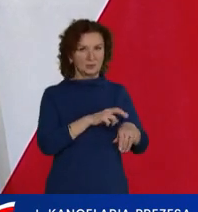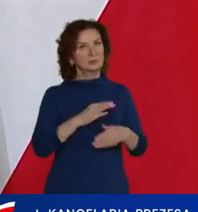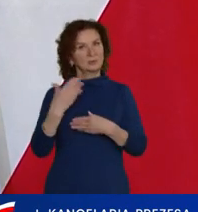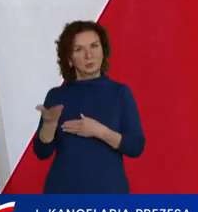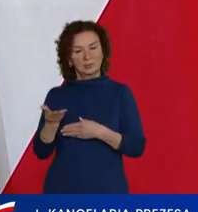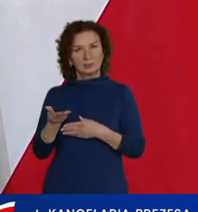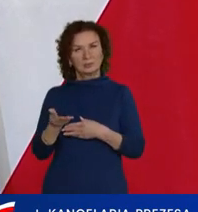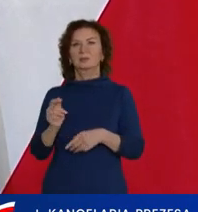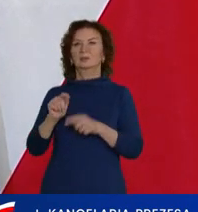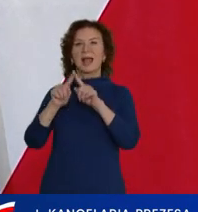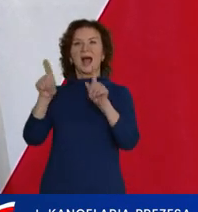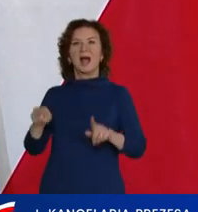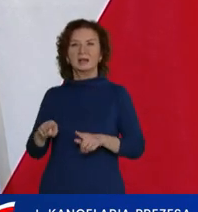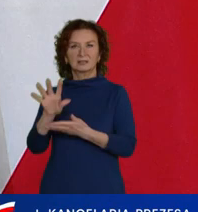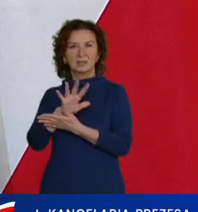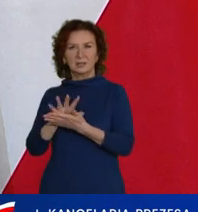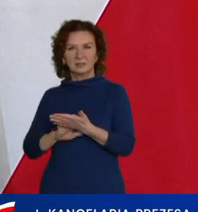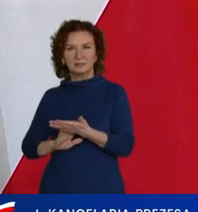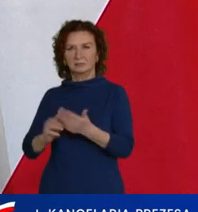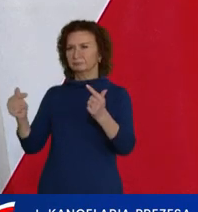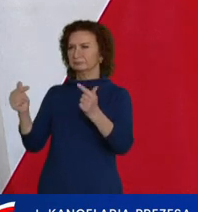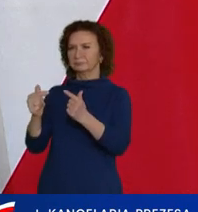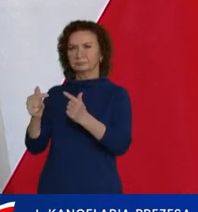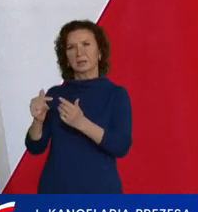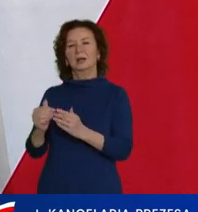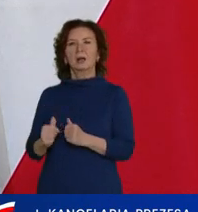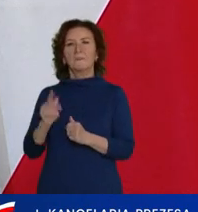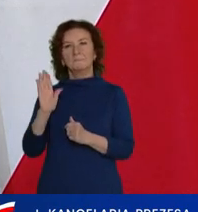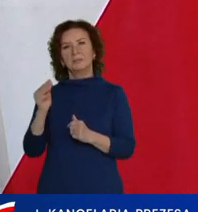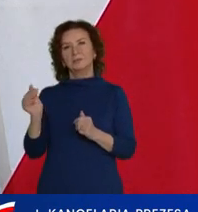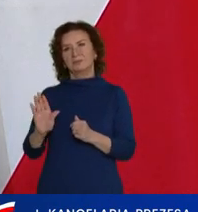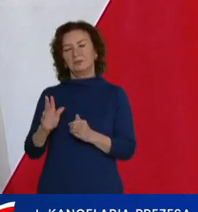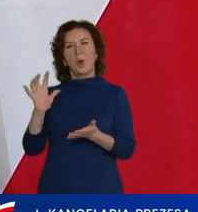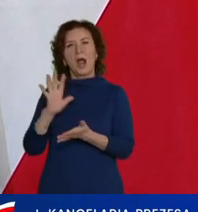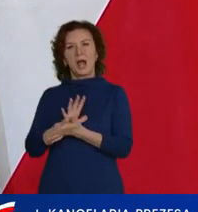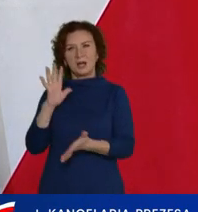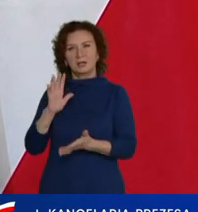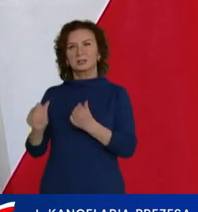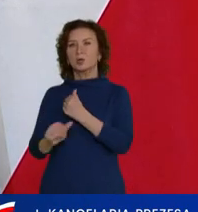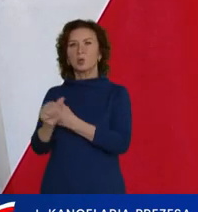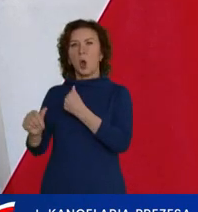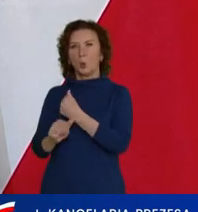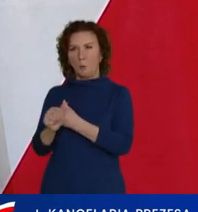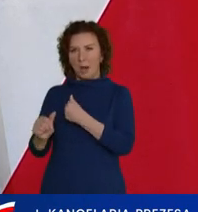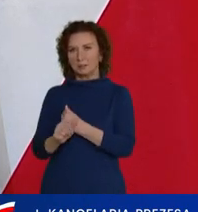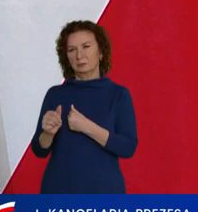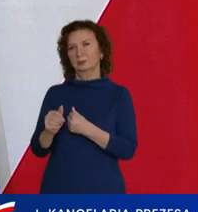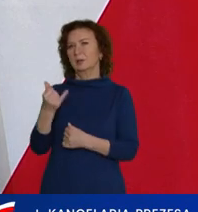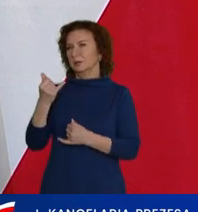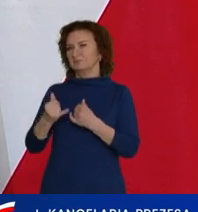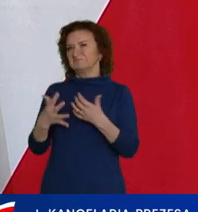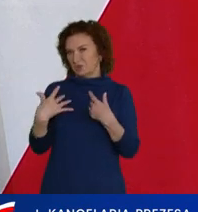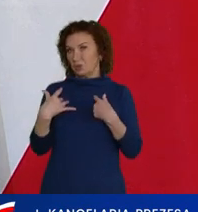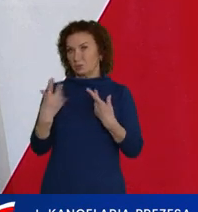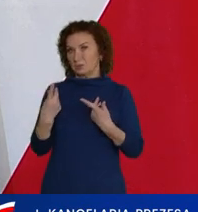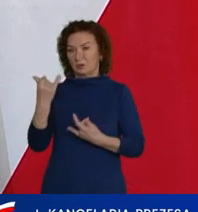strony wystandaryzowana ankieta, która oczywiście będzie też miała charakter dokumentu żyjącego, bo jeżeli